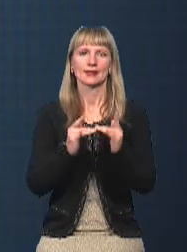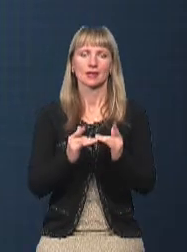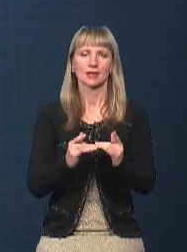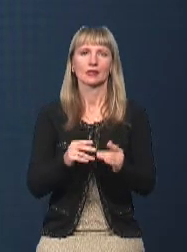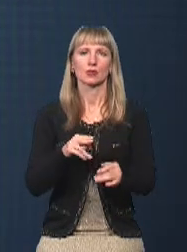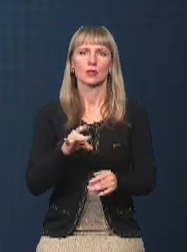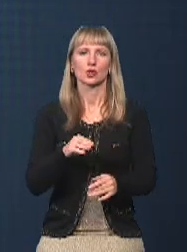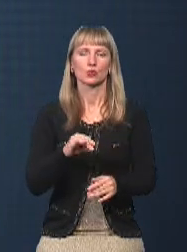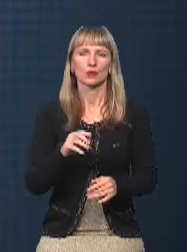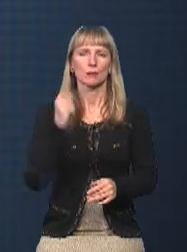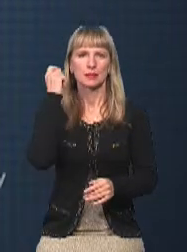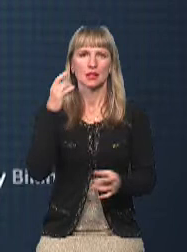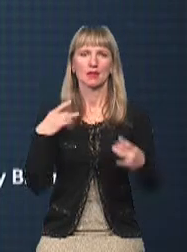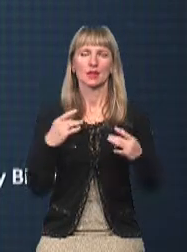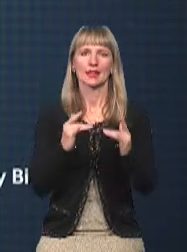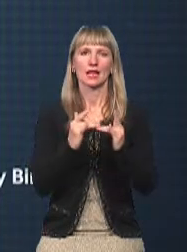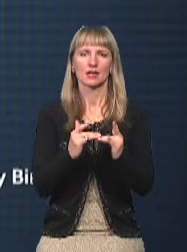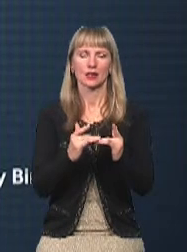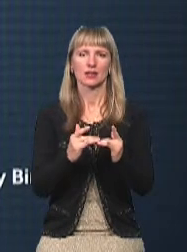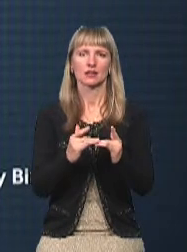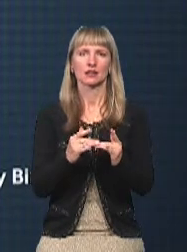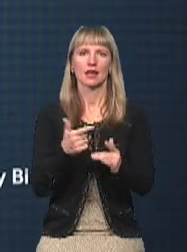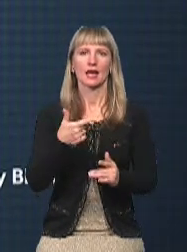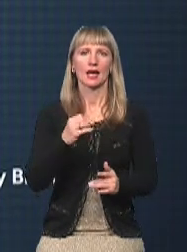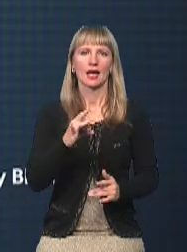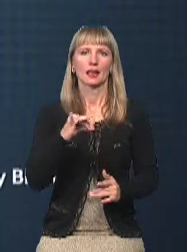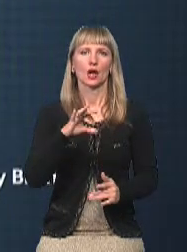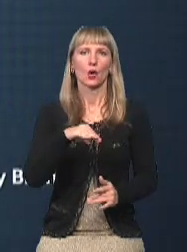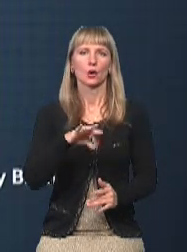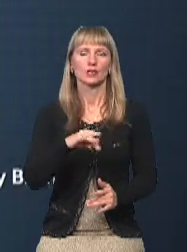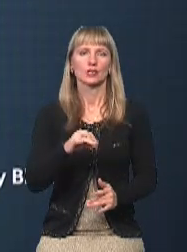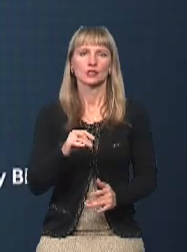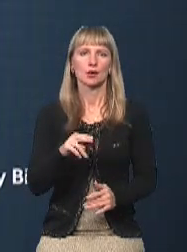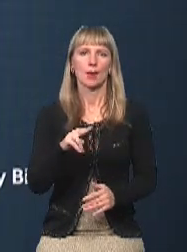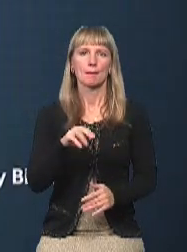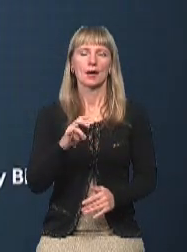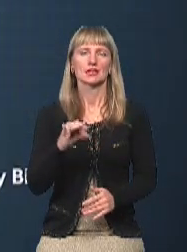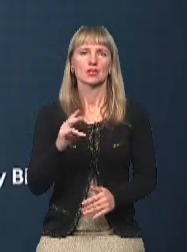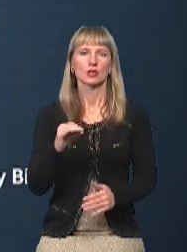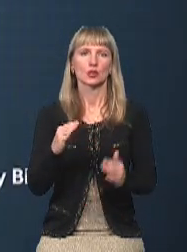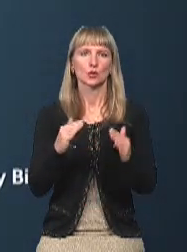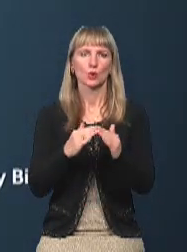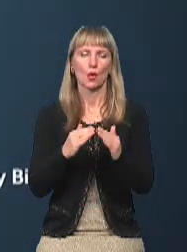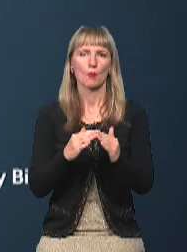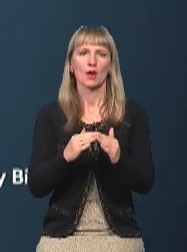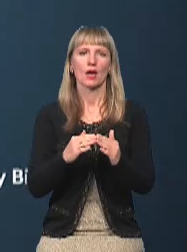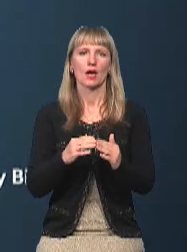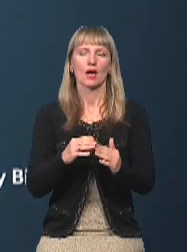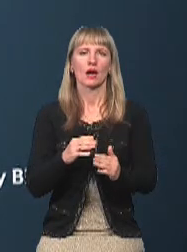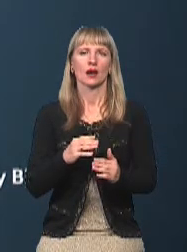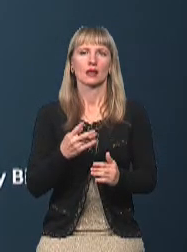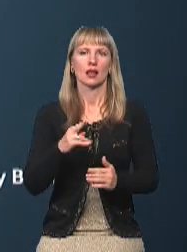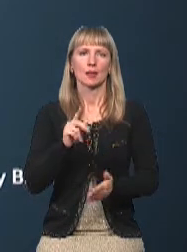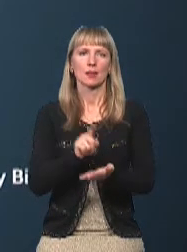притулки, психоневрологічні інтернати, геріатричні пансіонати, будинки-інтернати для громадян похилого віку та осіб з інвалідністю